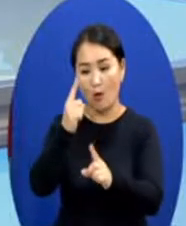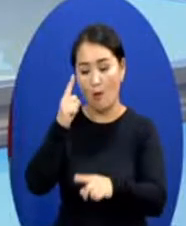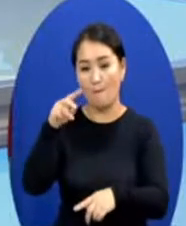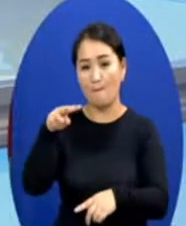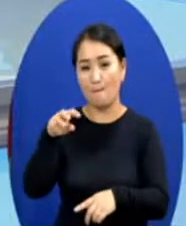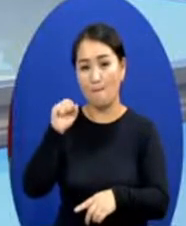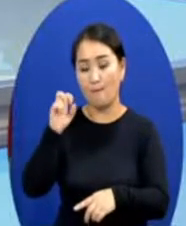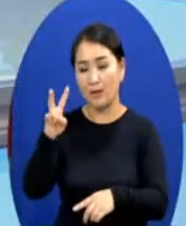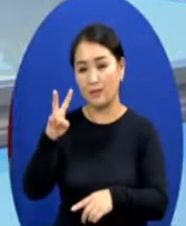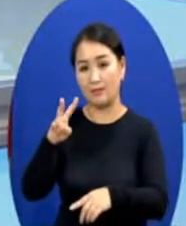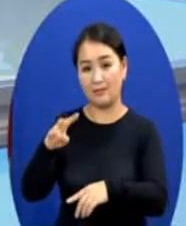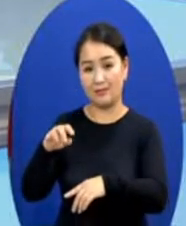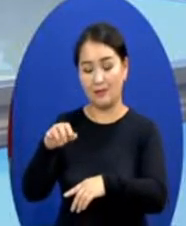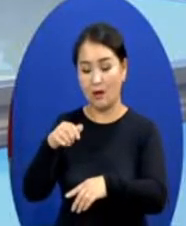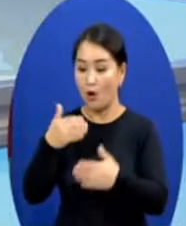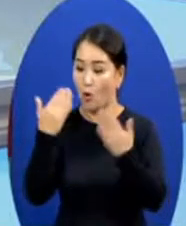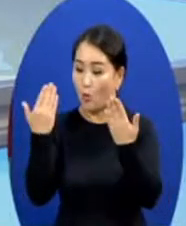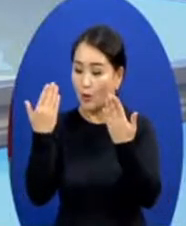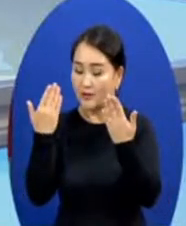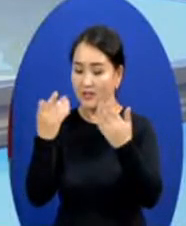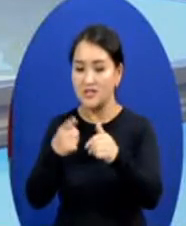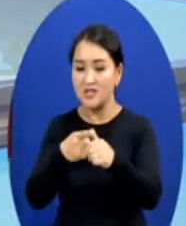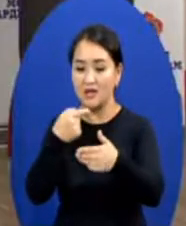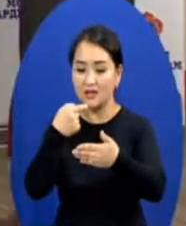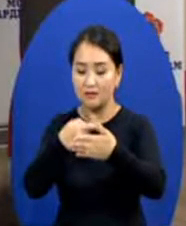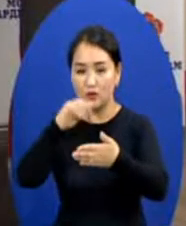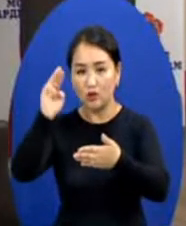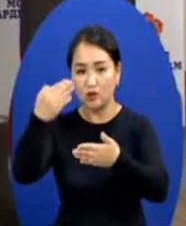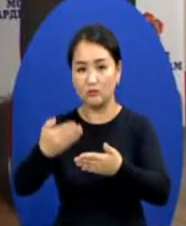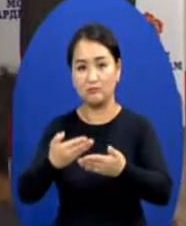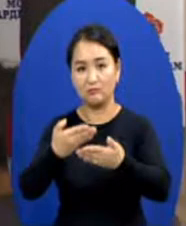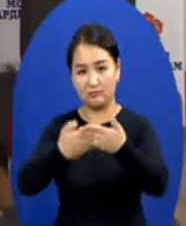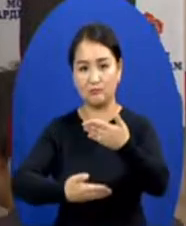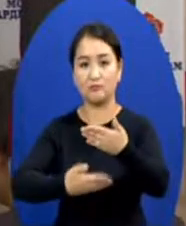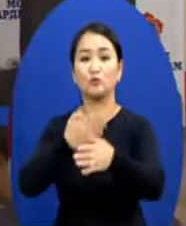хороо хуралдаж өчигдөр нэр дэвшигчдээ тодруулж дууслаа.